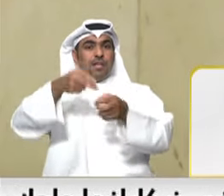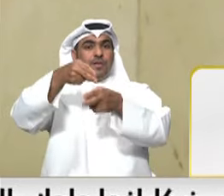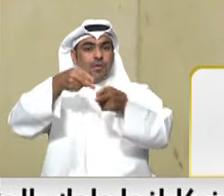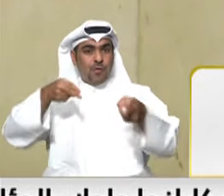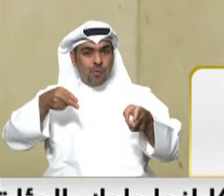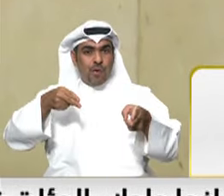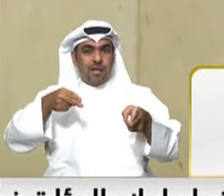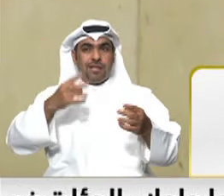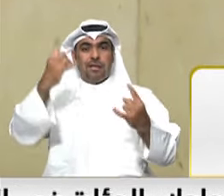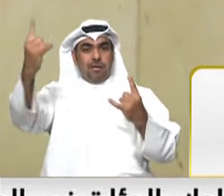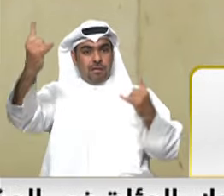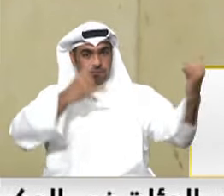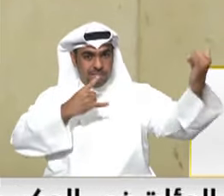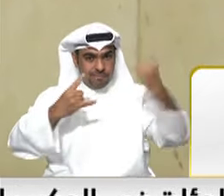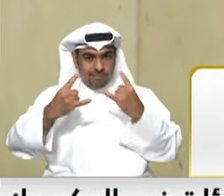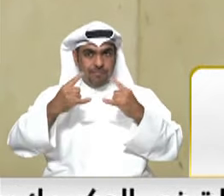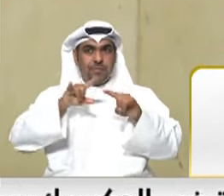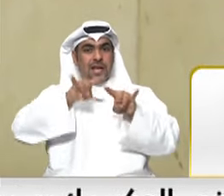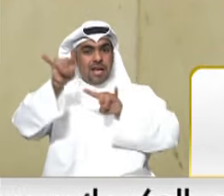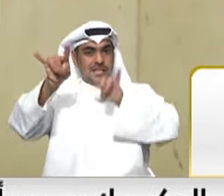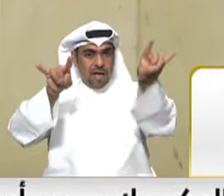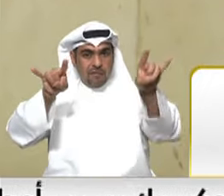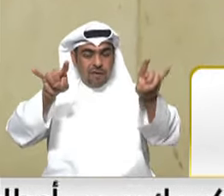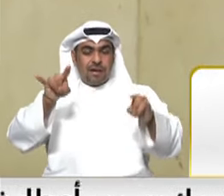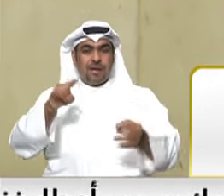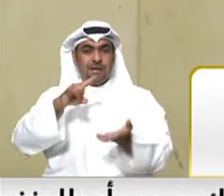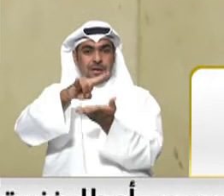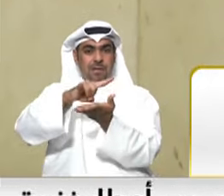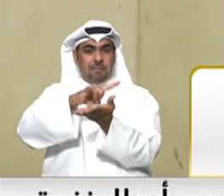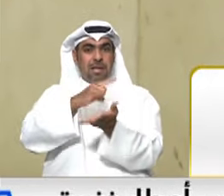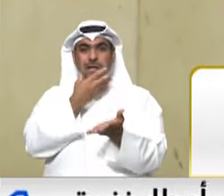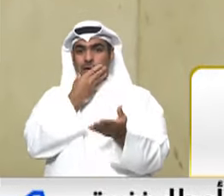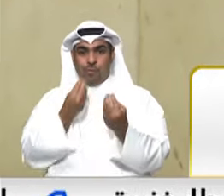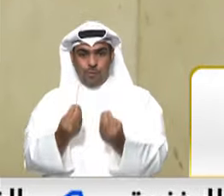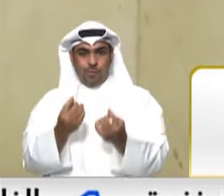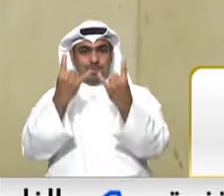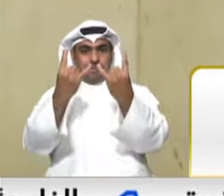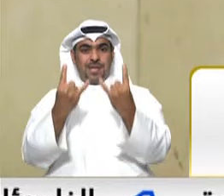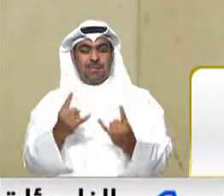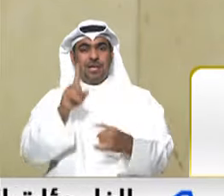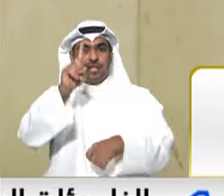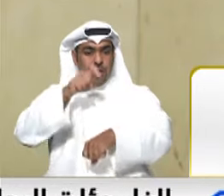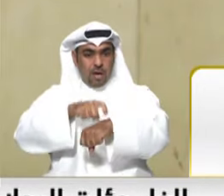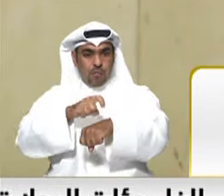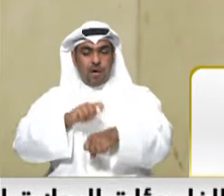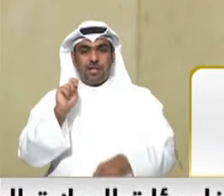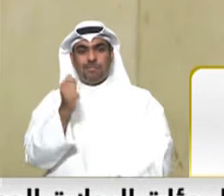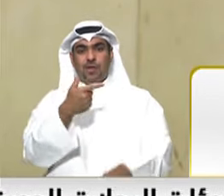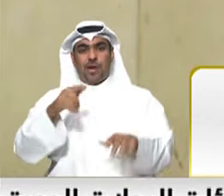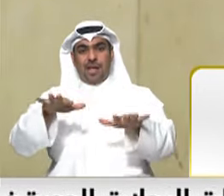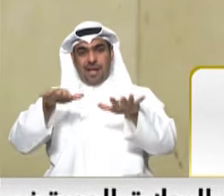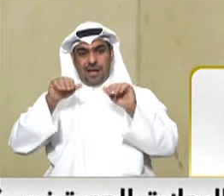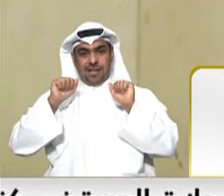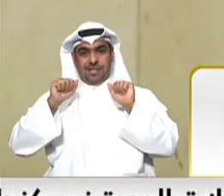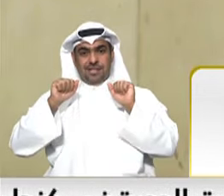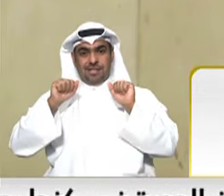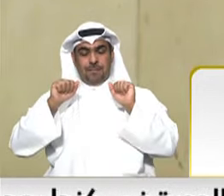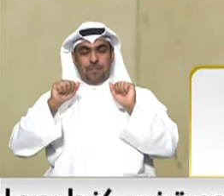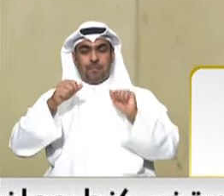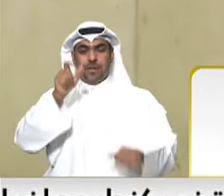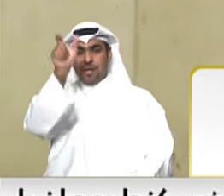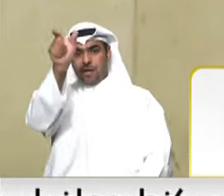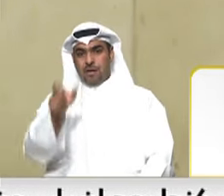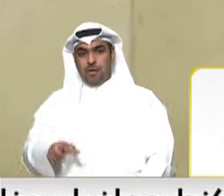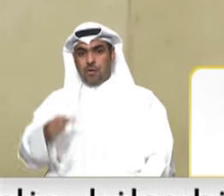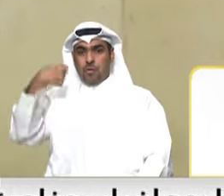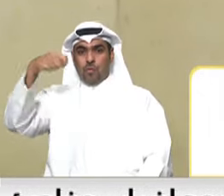العاملين في وزارة الأشغال العامة قياديين إشرافيين وأيضا موظفين لتنفيذ هذا المشروع بالوقت المناسب. اجتماع مع الوزيرة كان مهم جدا ومثمر جدا